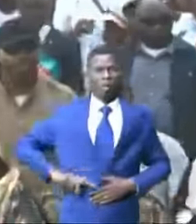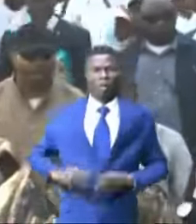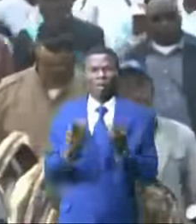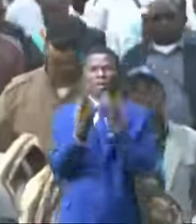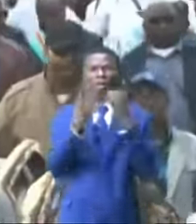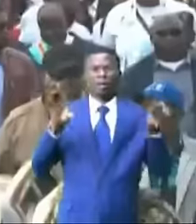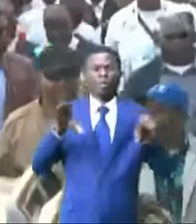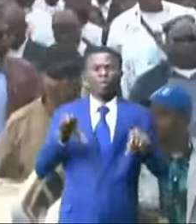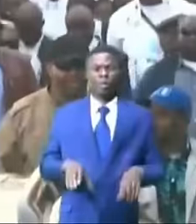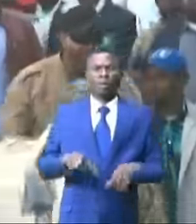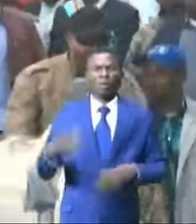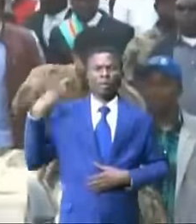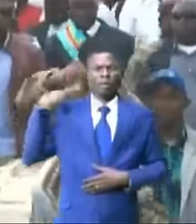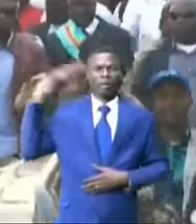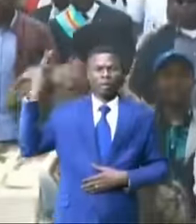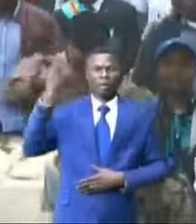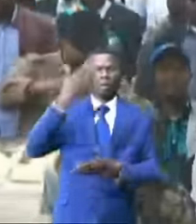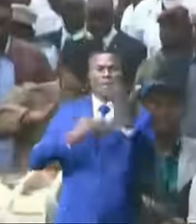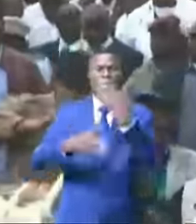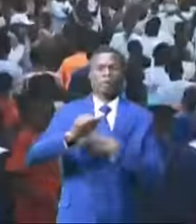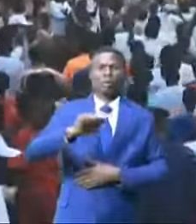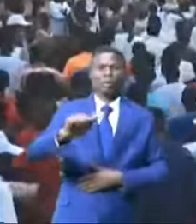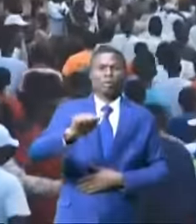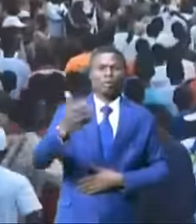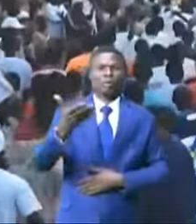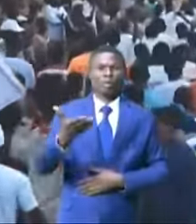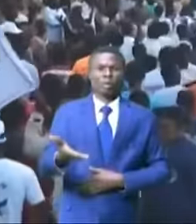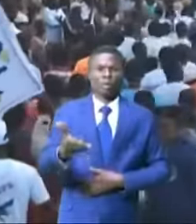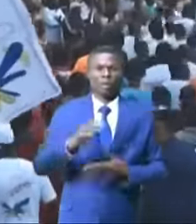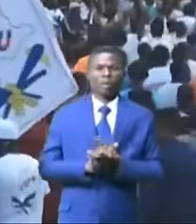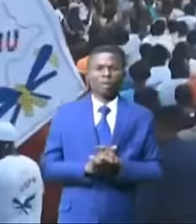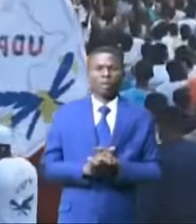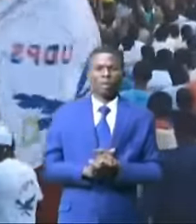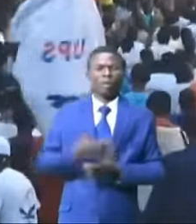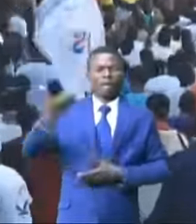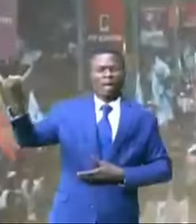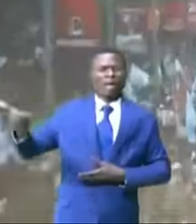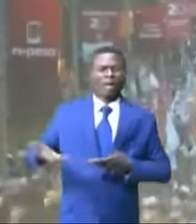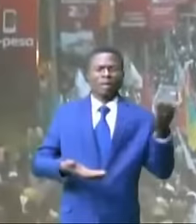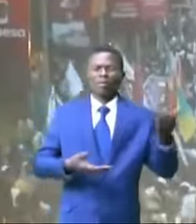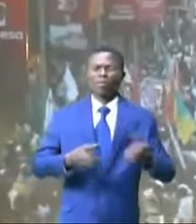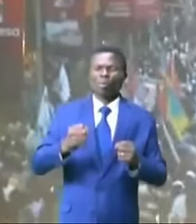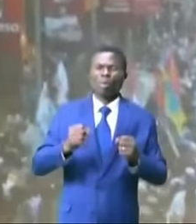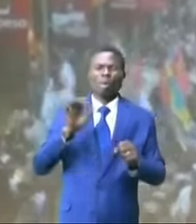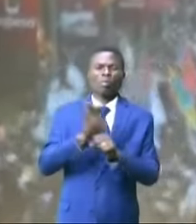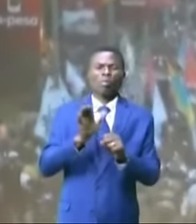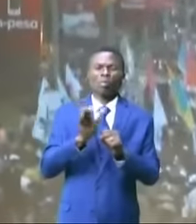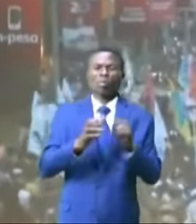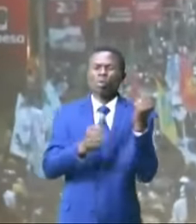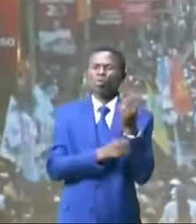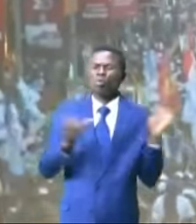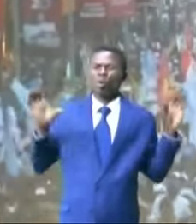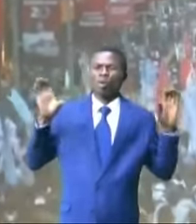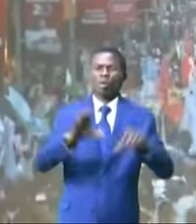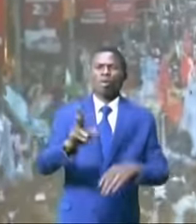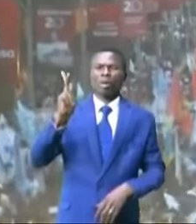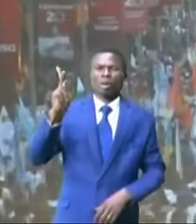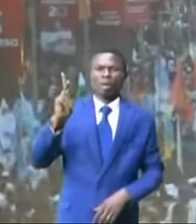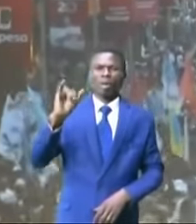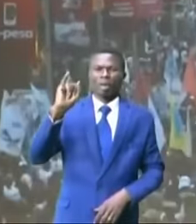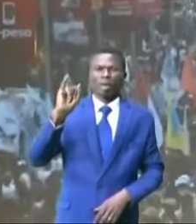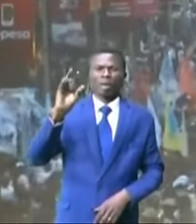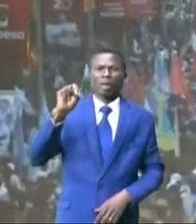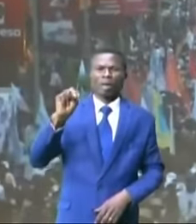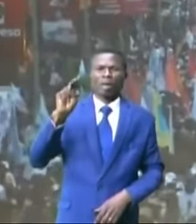Congo, candidat à sa propre succession. Quel accueil, quel bain de foule à Kindu, chef-lieu